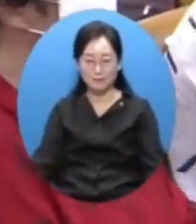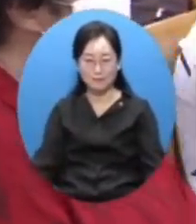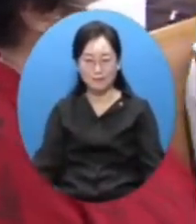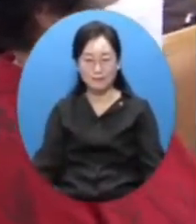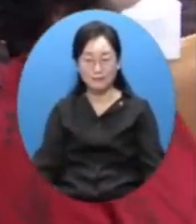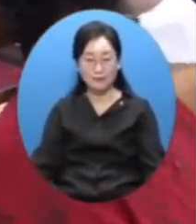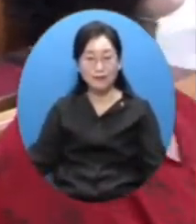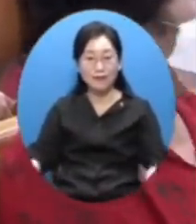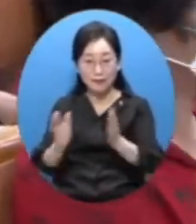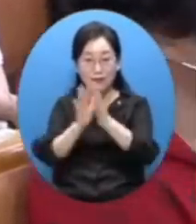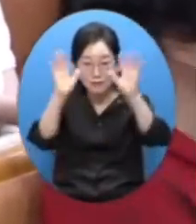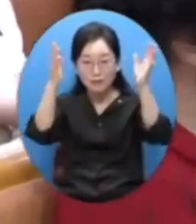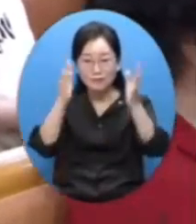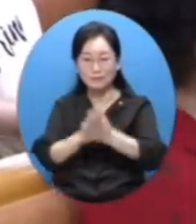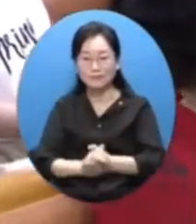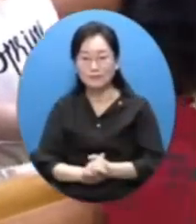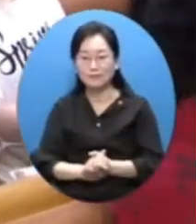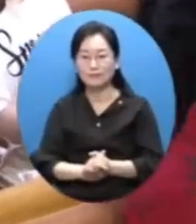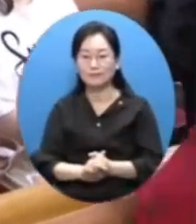할렐루야.